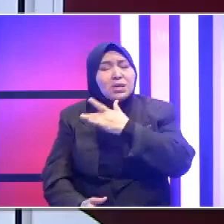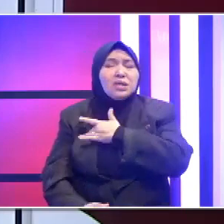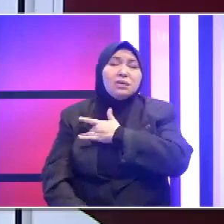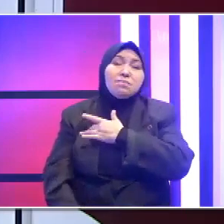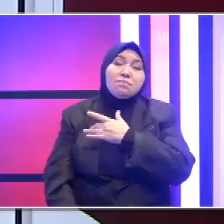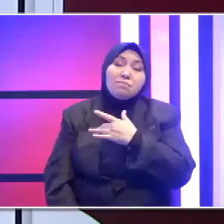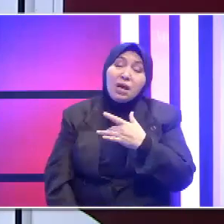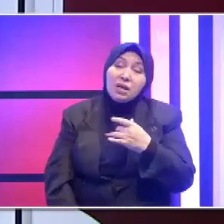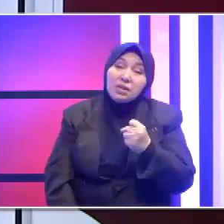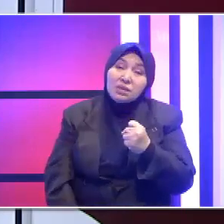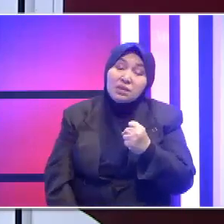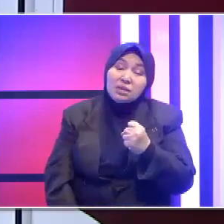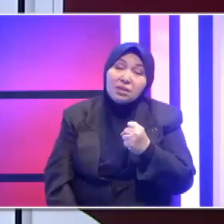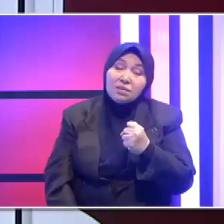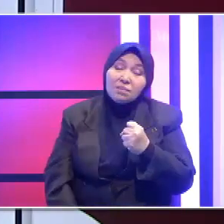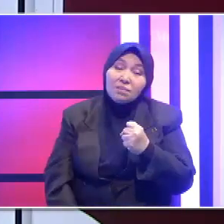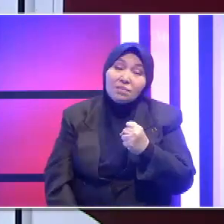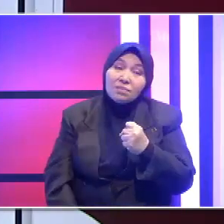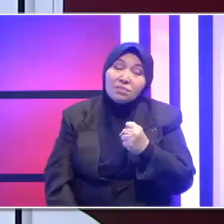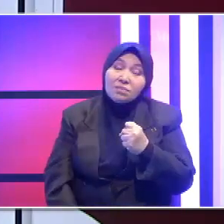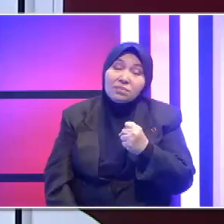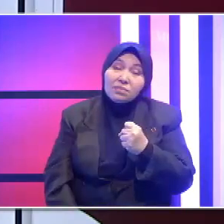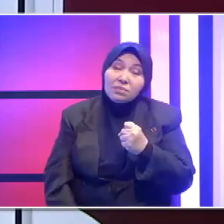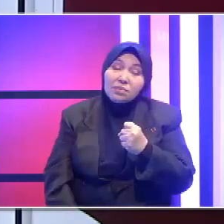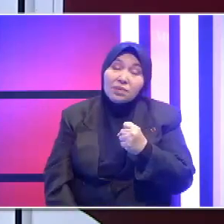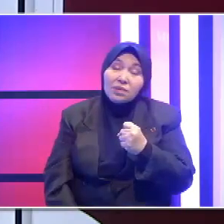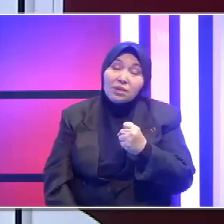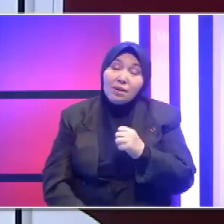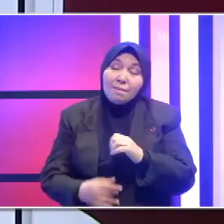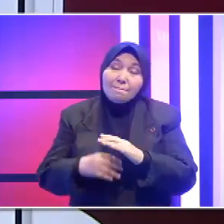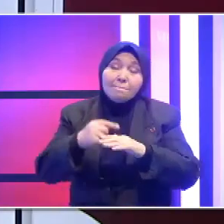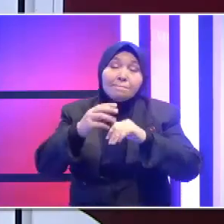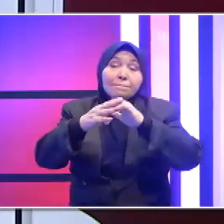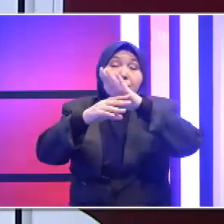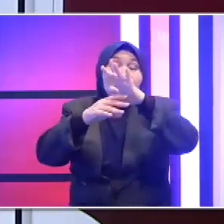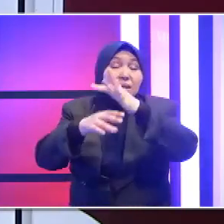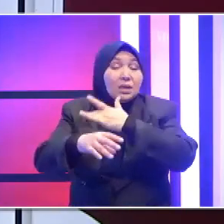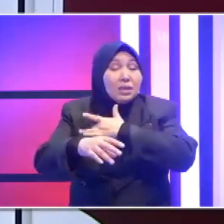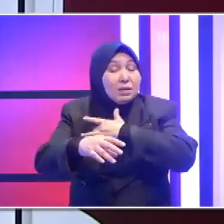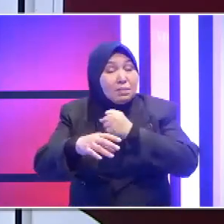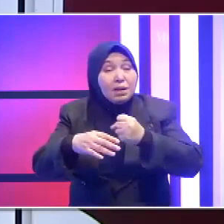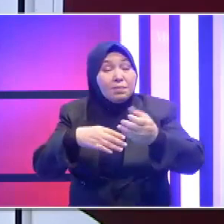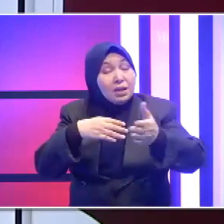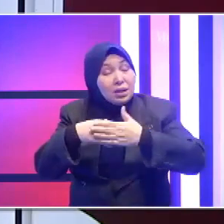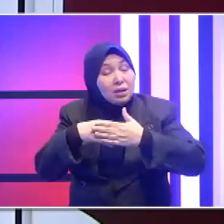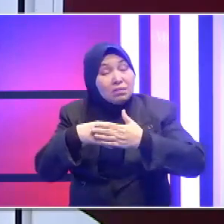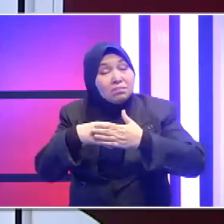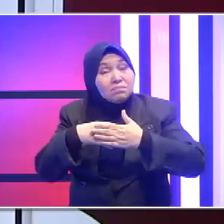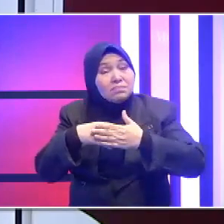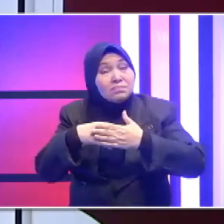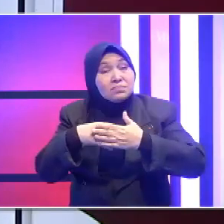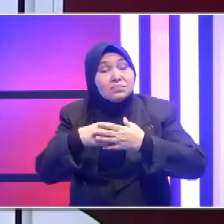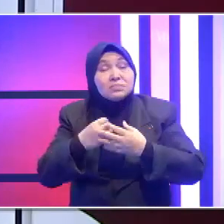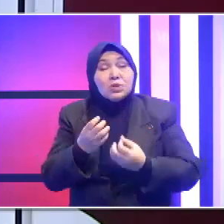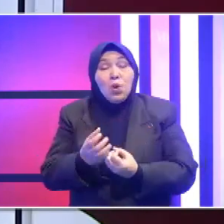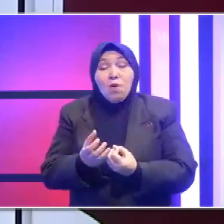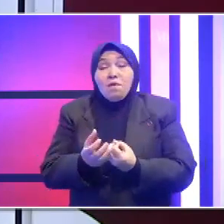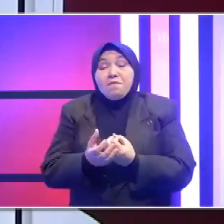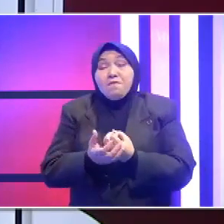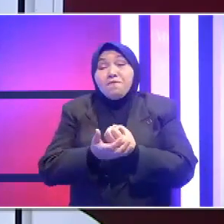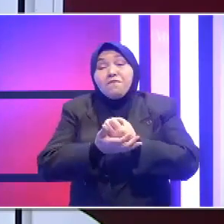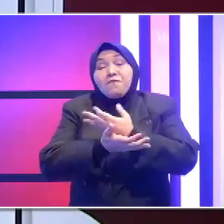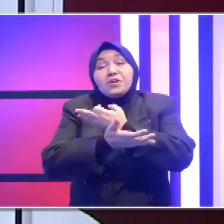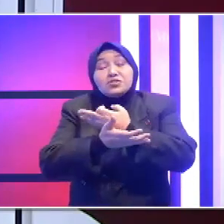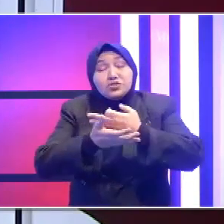ya Amanah ini maksudnya dia memapah membina Iman balik tanya aja istilahnya dia menyegarkan balik limanya